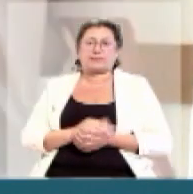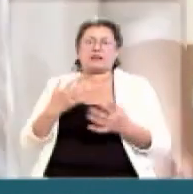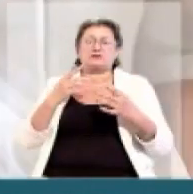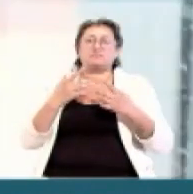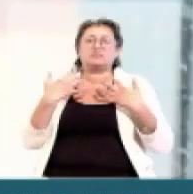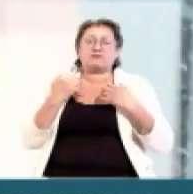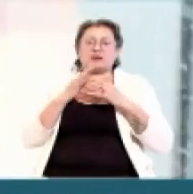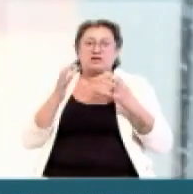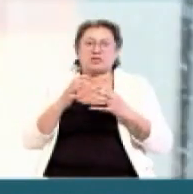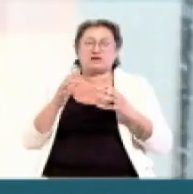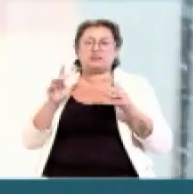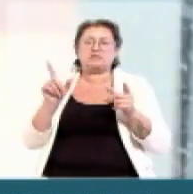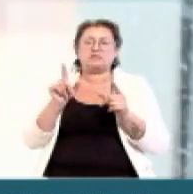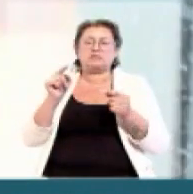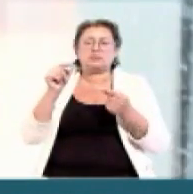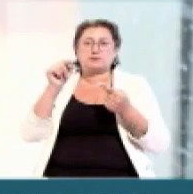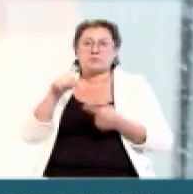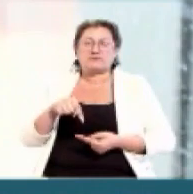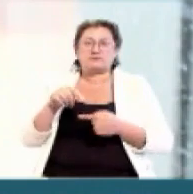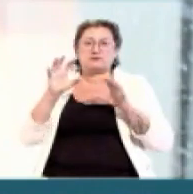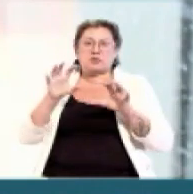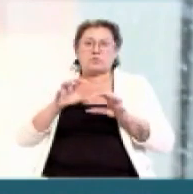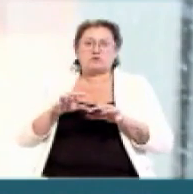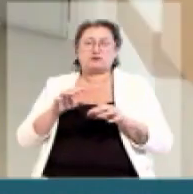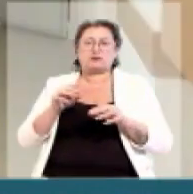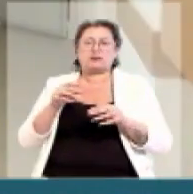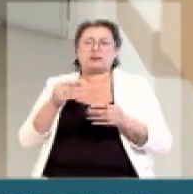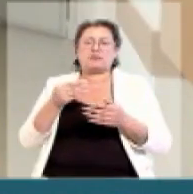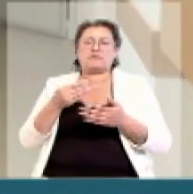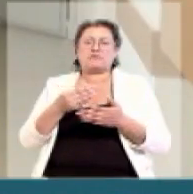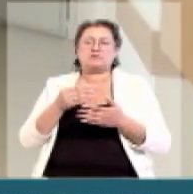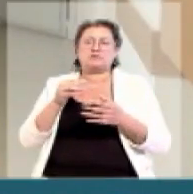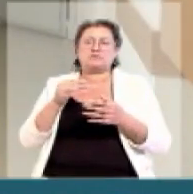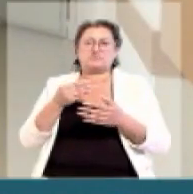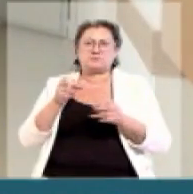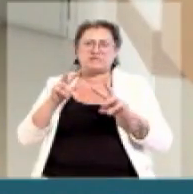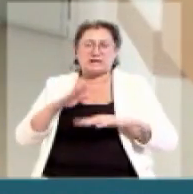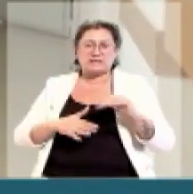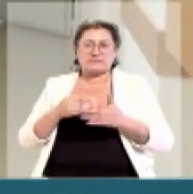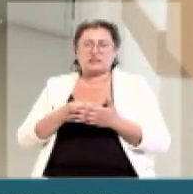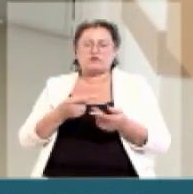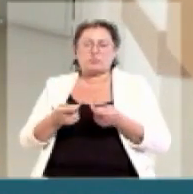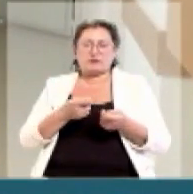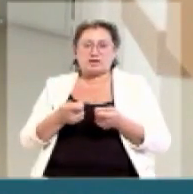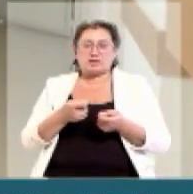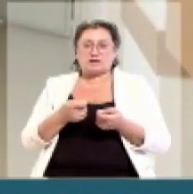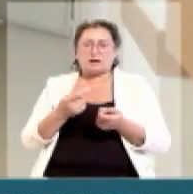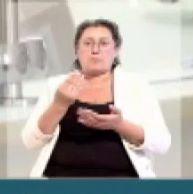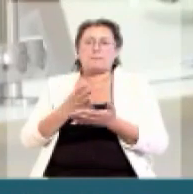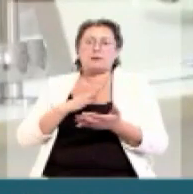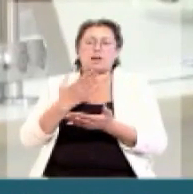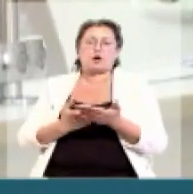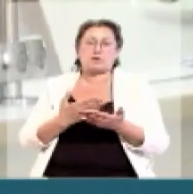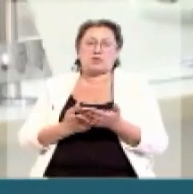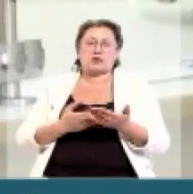қаржы басқармасының мамандарын тарта отырып комиссия құрды. Оның шеңберінде проблемаларды анықтау және халыққа сапалы қолжетімді медициналық